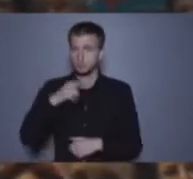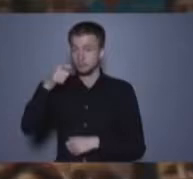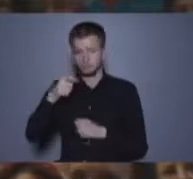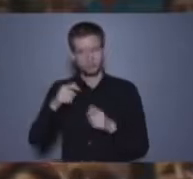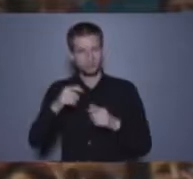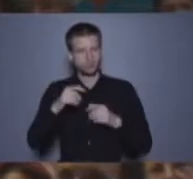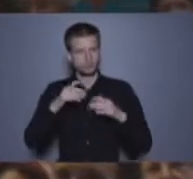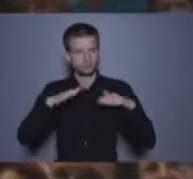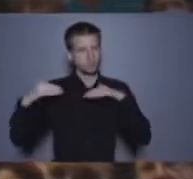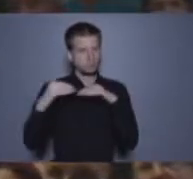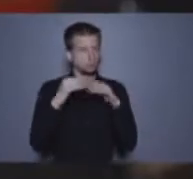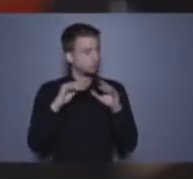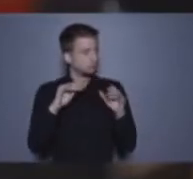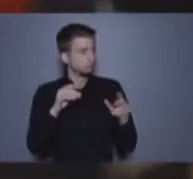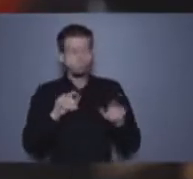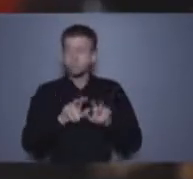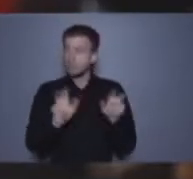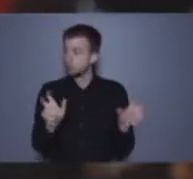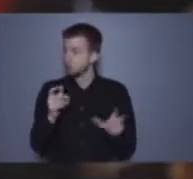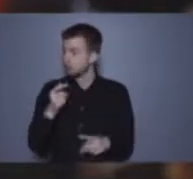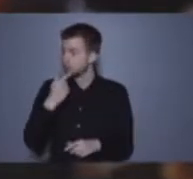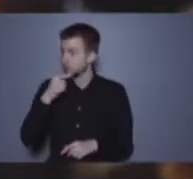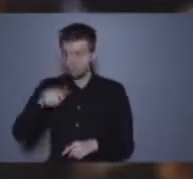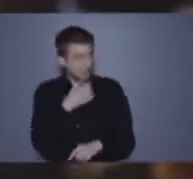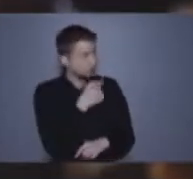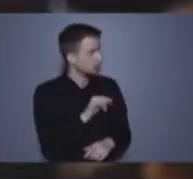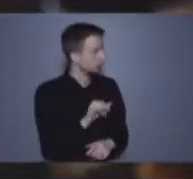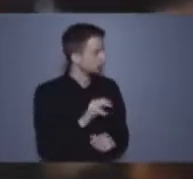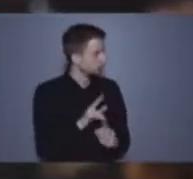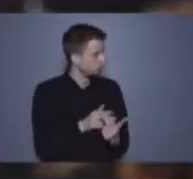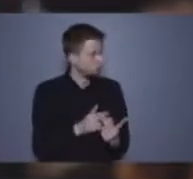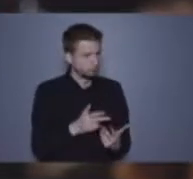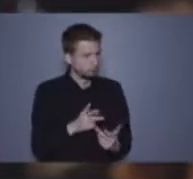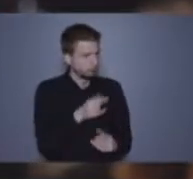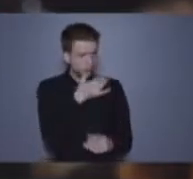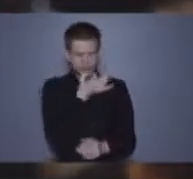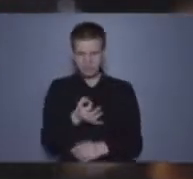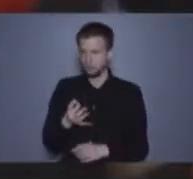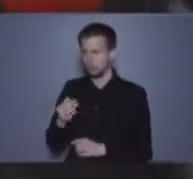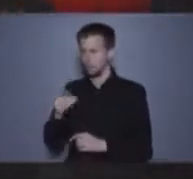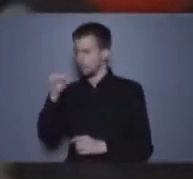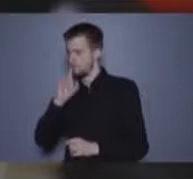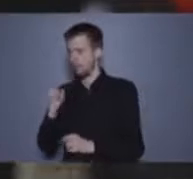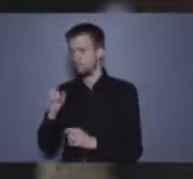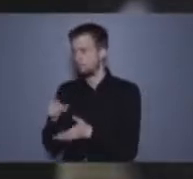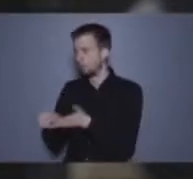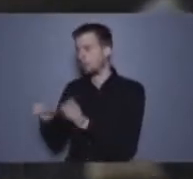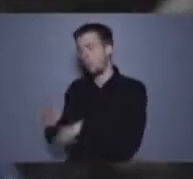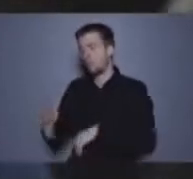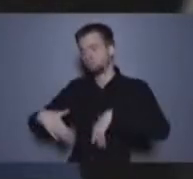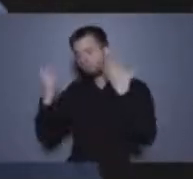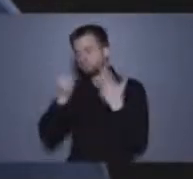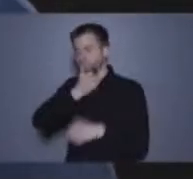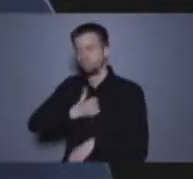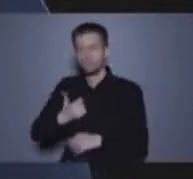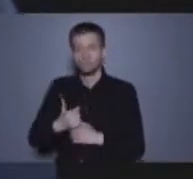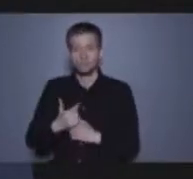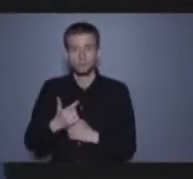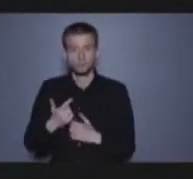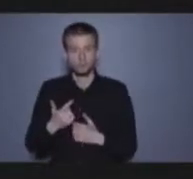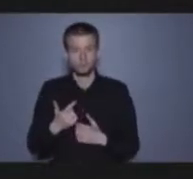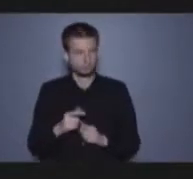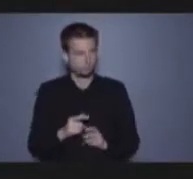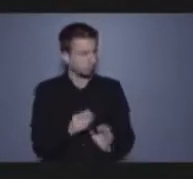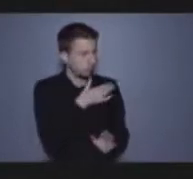dit, mais qu'est-ce que vous voulez qu'on lui réponde? Qui est-ce qui ici va prendre le risque de dire on ne va pas payer les femmes comme les hommes? Alors, franchement, ils regardaient tous la pointe de leurs